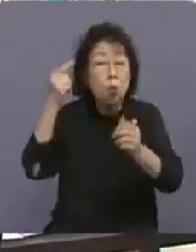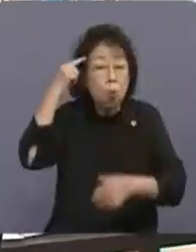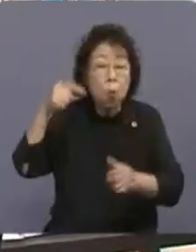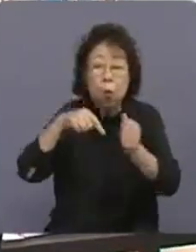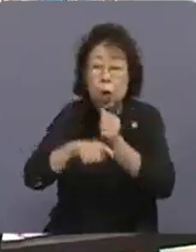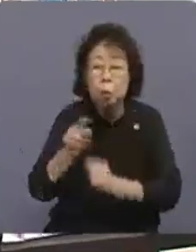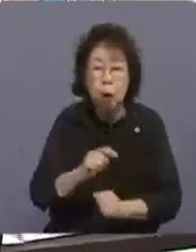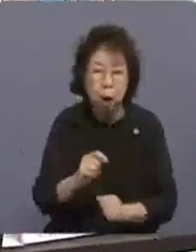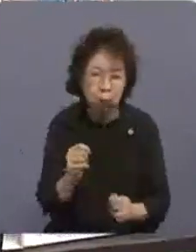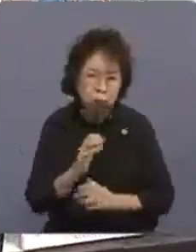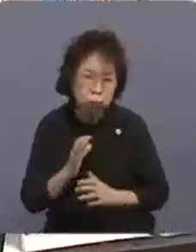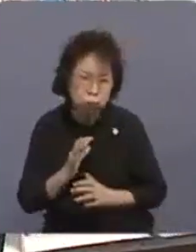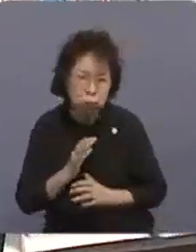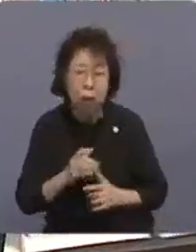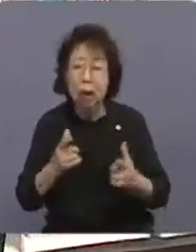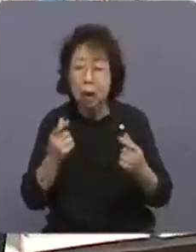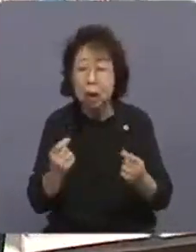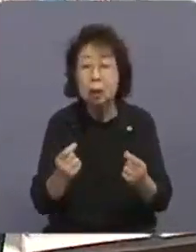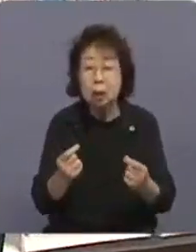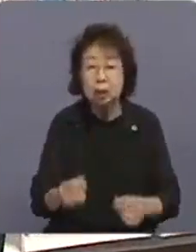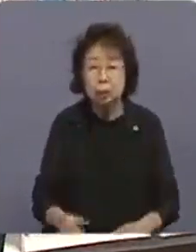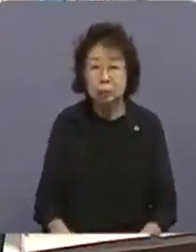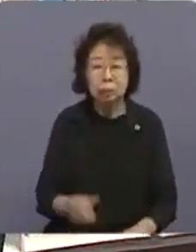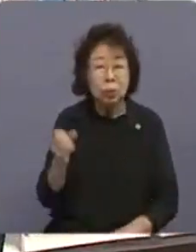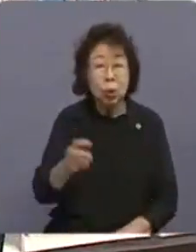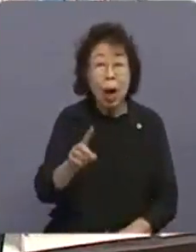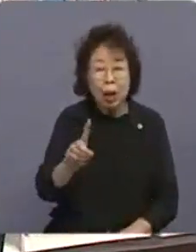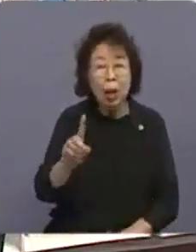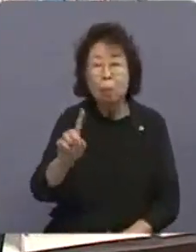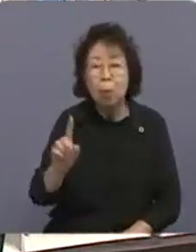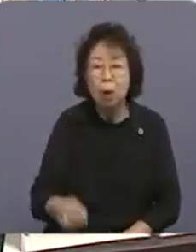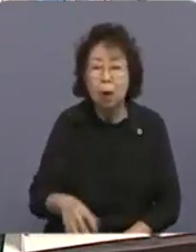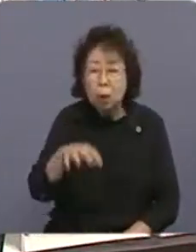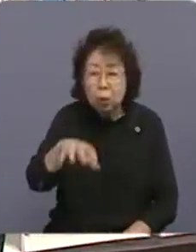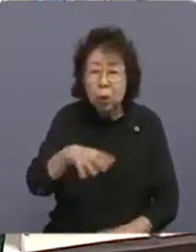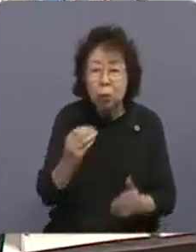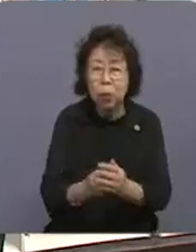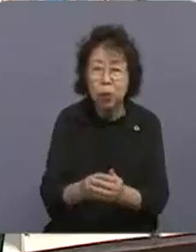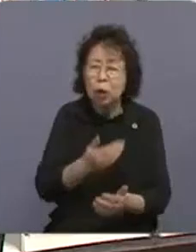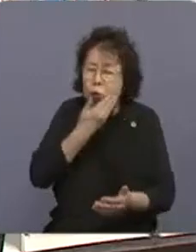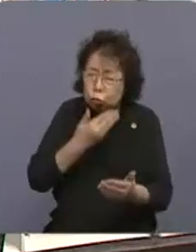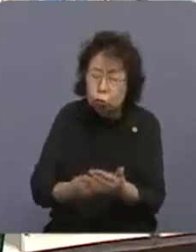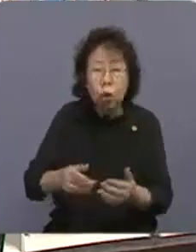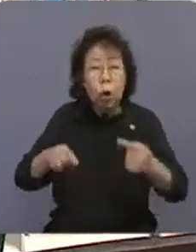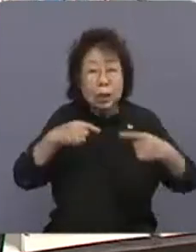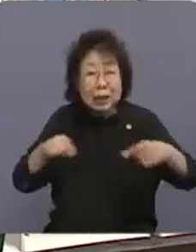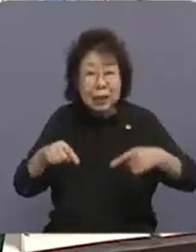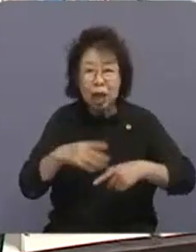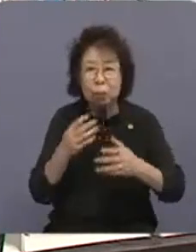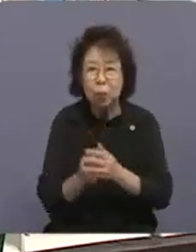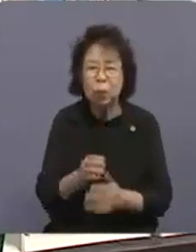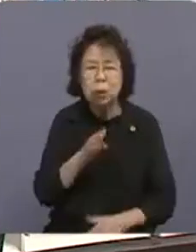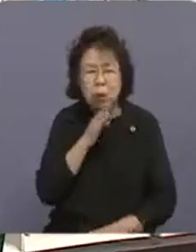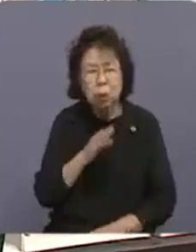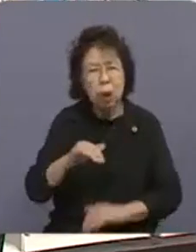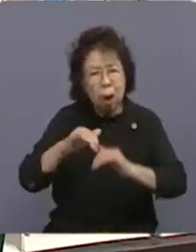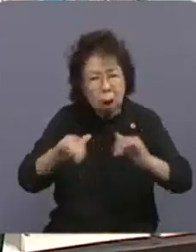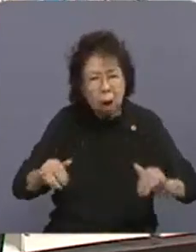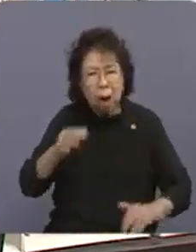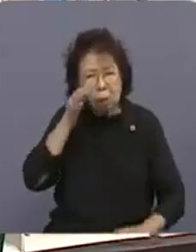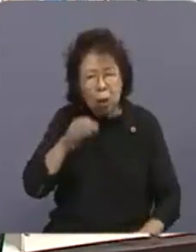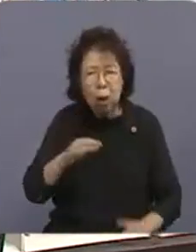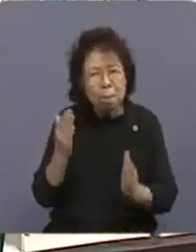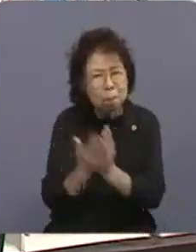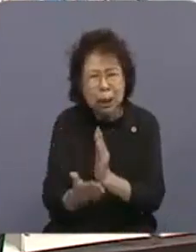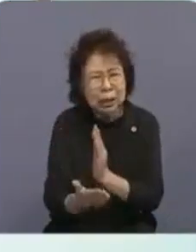당연히 불안한 것은 높아지는 거고요. 또 한 가지는 현재 하고 있는 주요 시책들이 어떻게 보면 잘